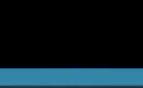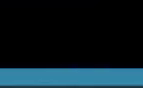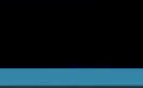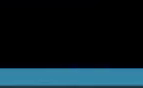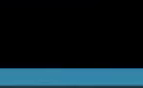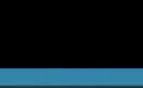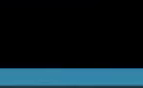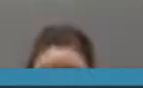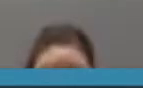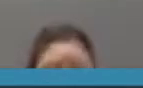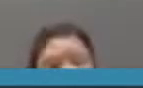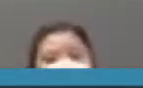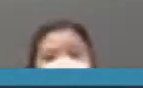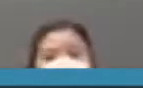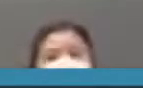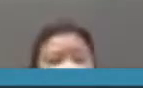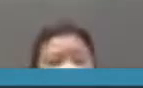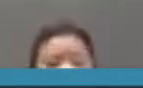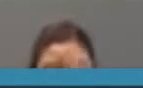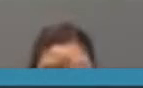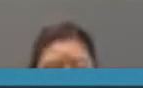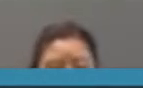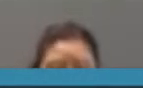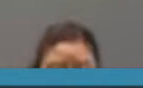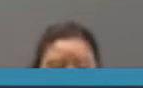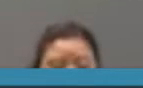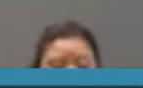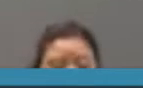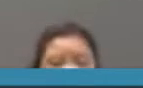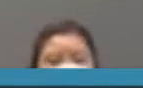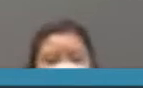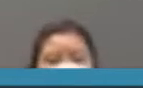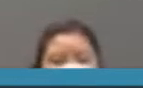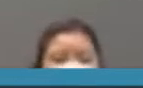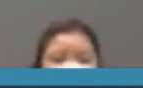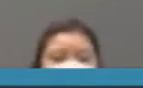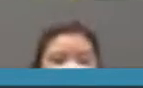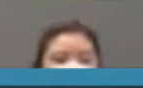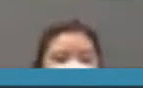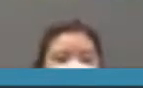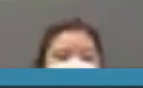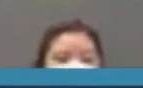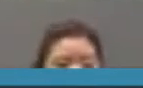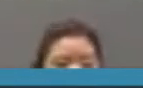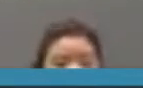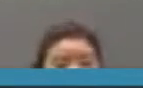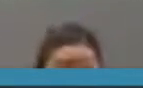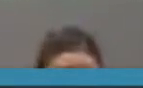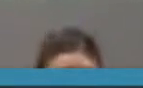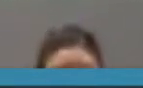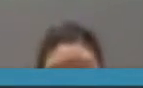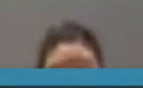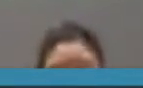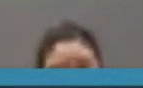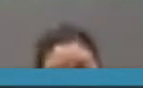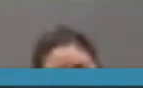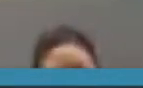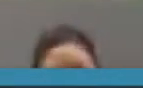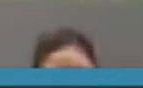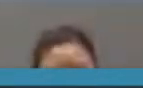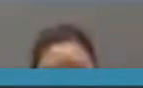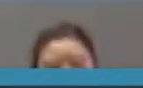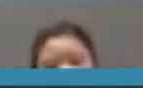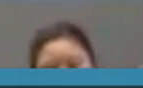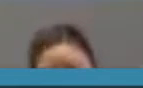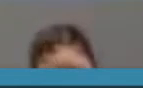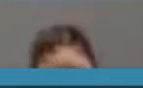อให้พระองค์มีพระชนมายุยืนนานเป็นผู้ขวัญของเมืองไทยตลอดไป ขณะที่นางส